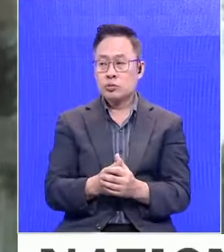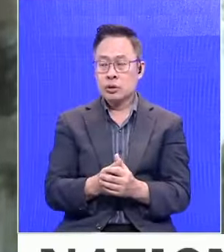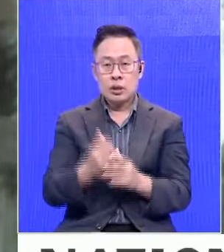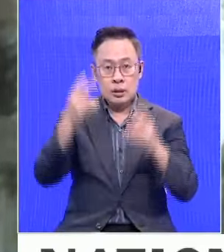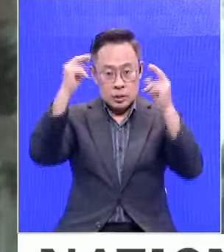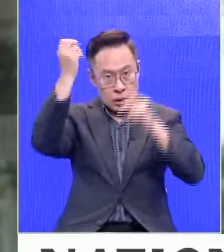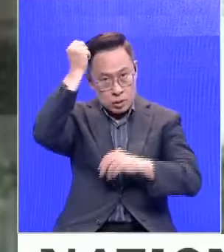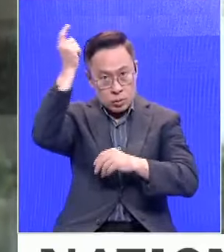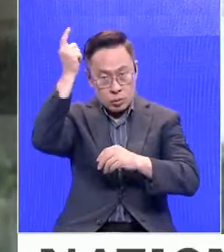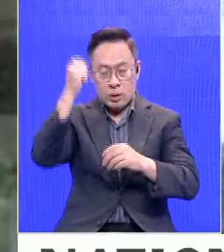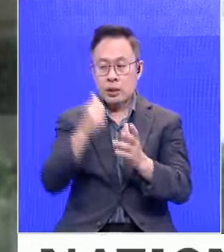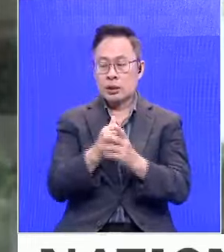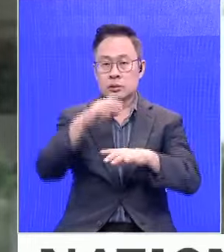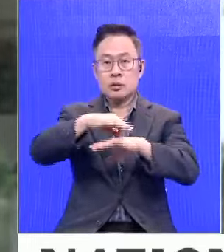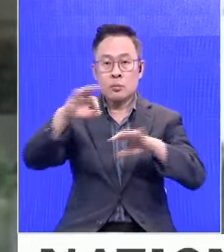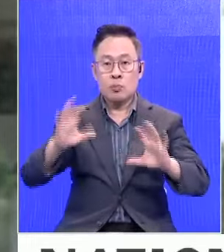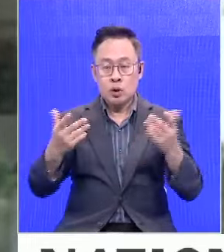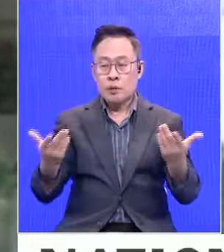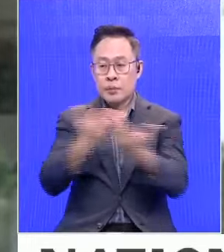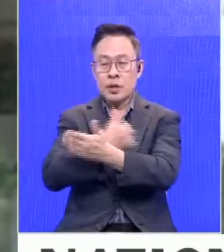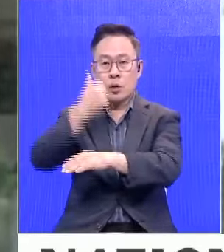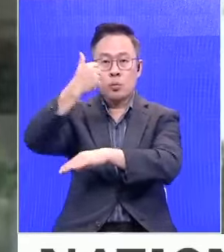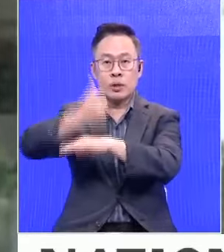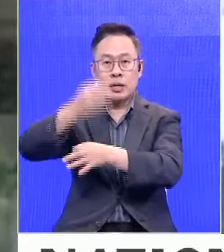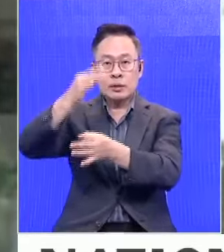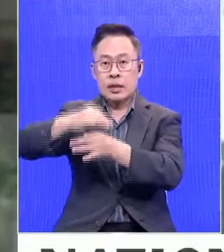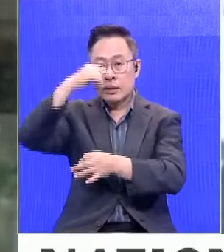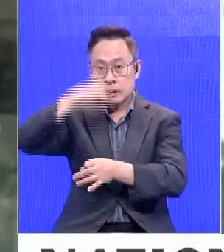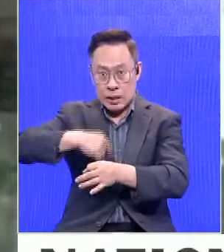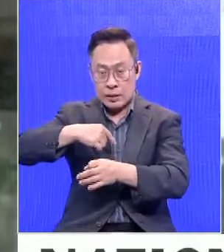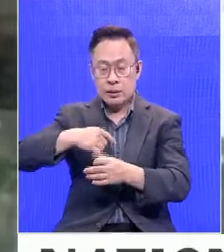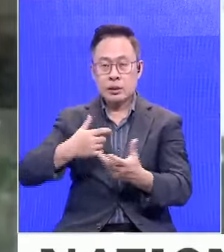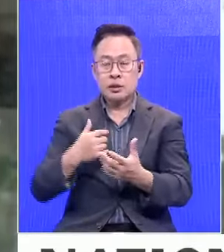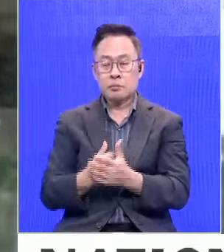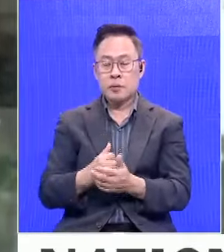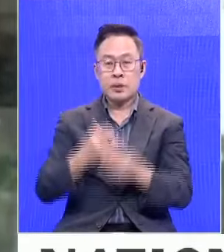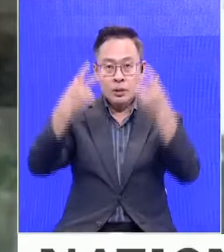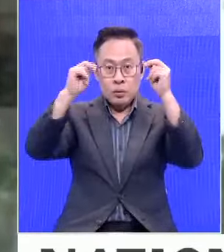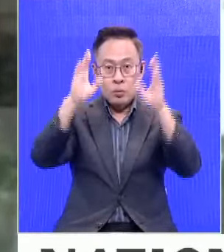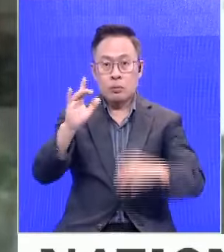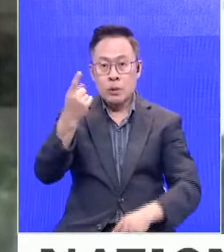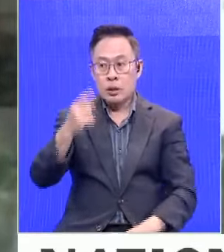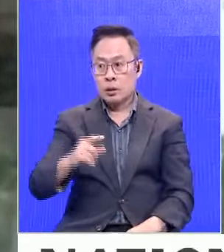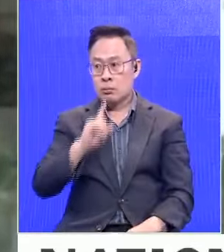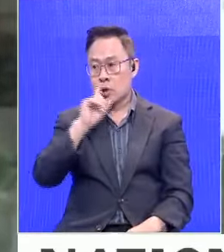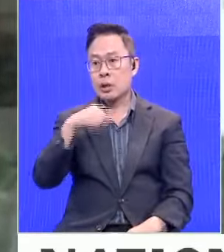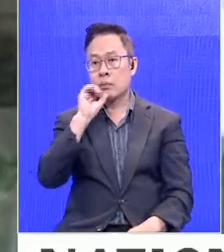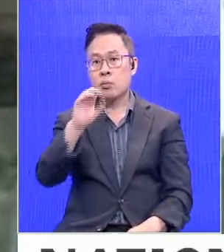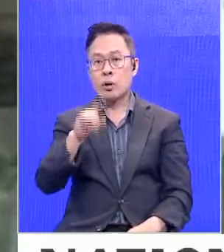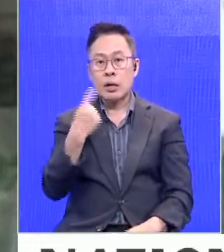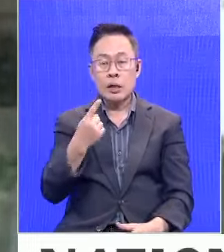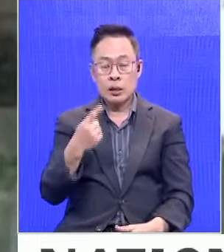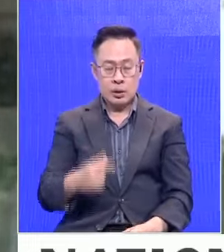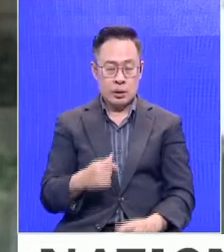ชื่ออดีตผู้ว่าแบงค์ชาติเนี่ยบอกว่าขอให้มาตามกระบวนการสภาดีกว่านะครับสภาจะถูกกำหนดเรื่องนายกจะถูกเลือกโดยสภ